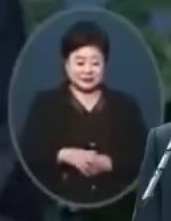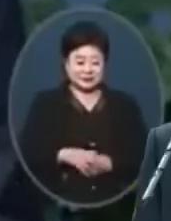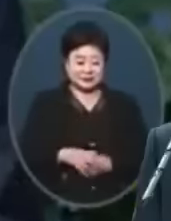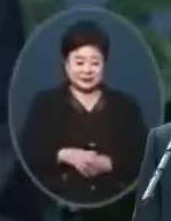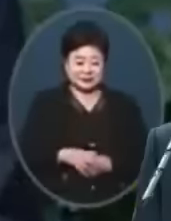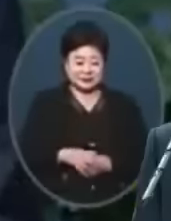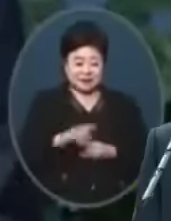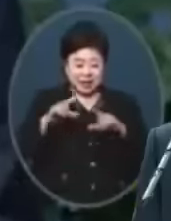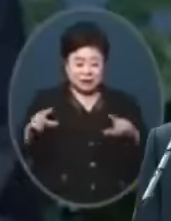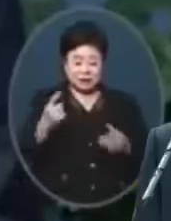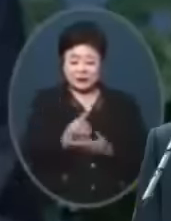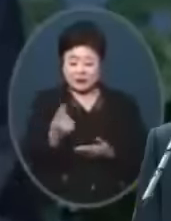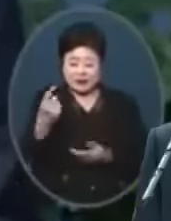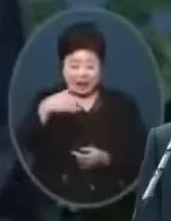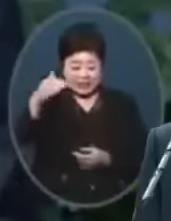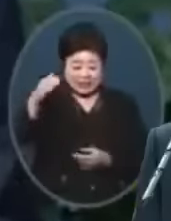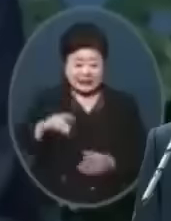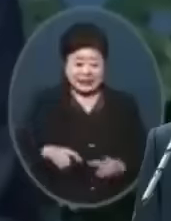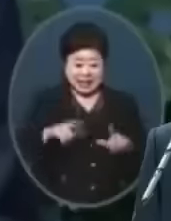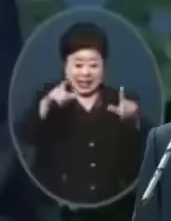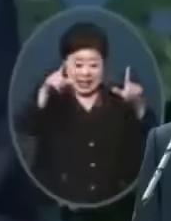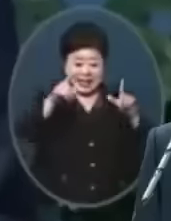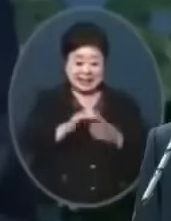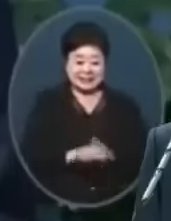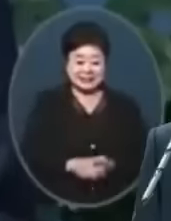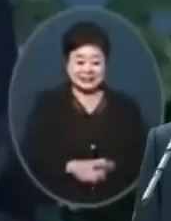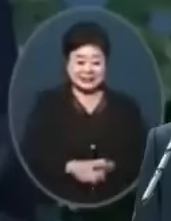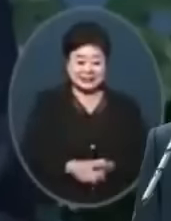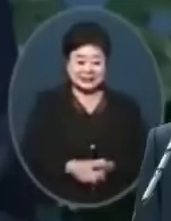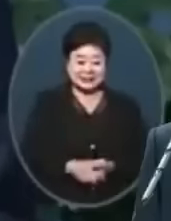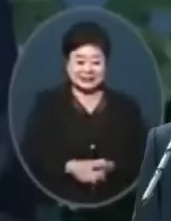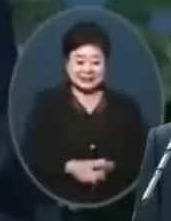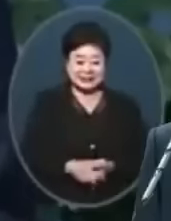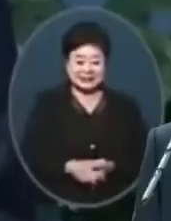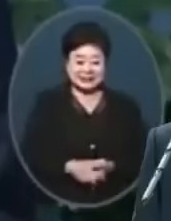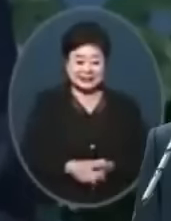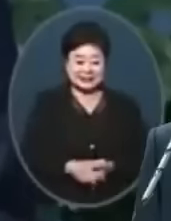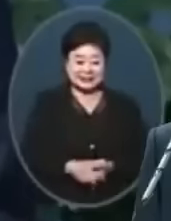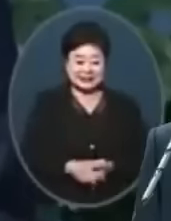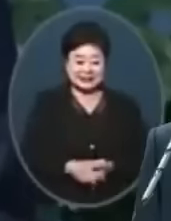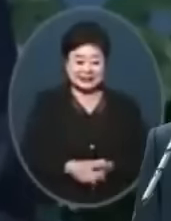걸머치고 애굽을 나온 것입니다.